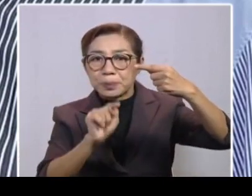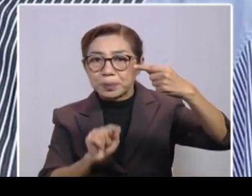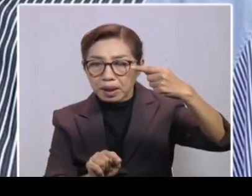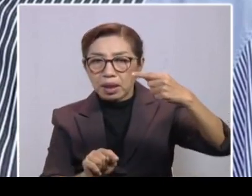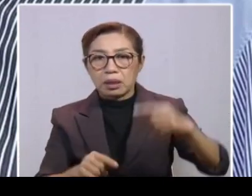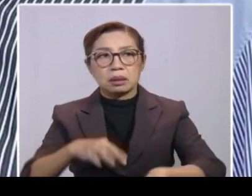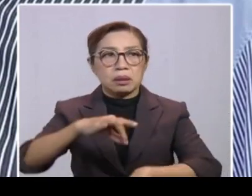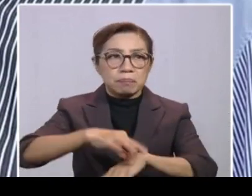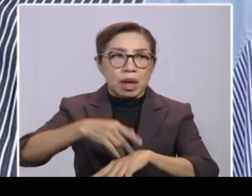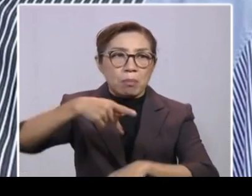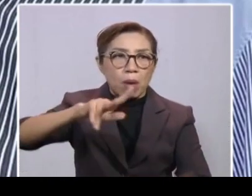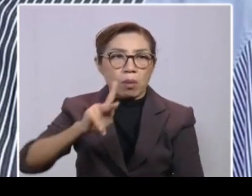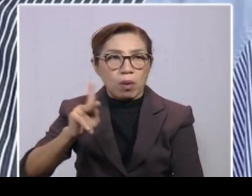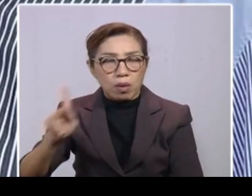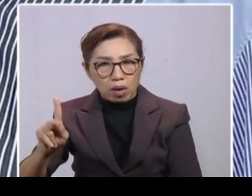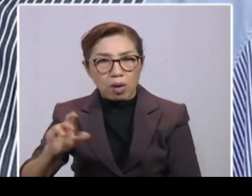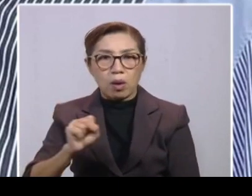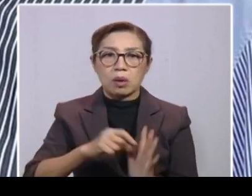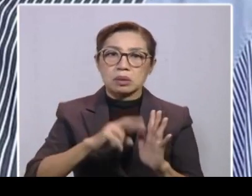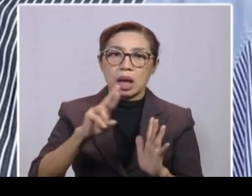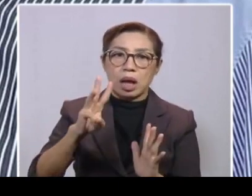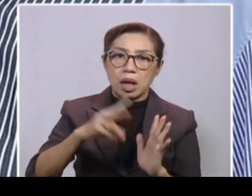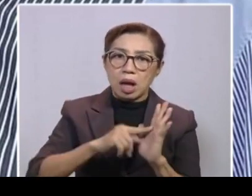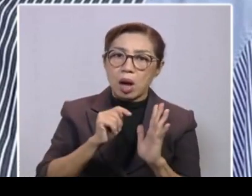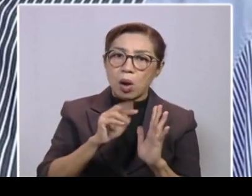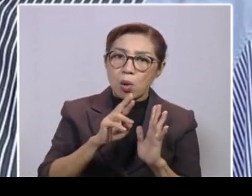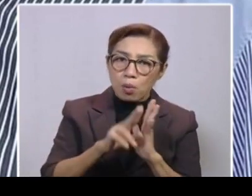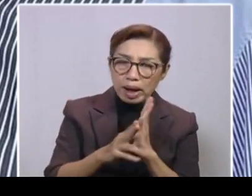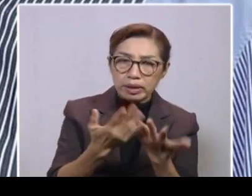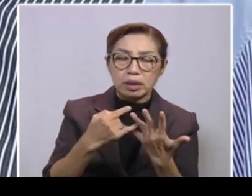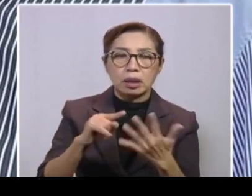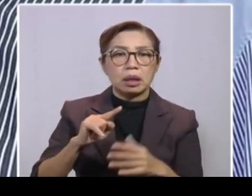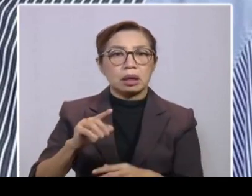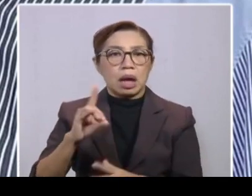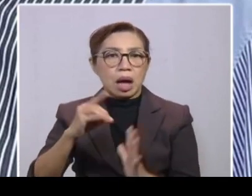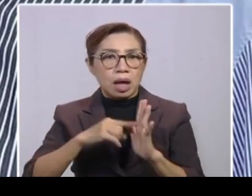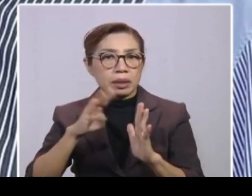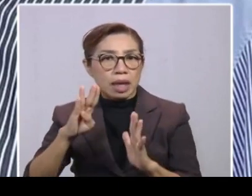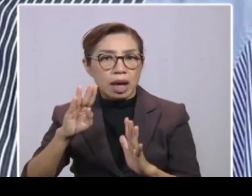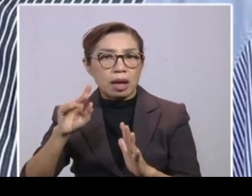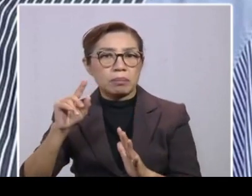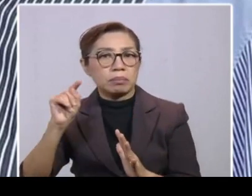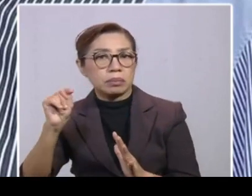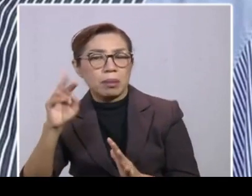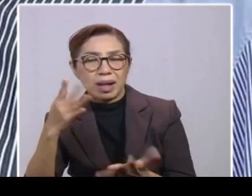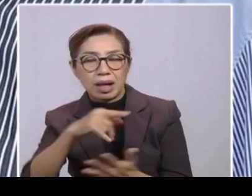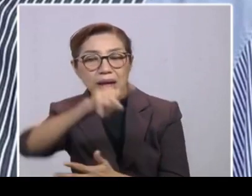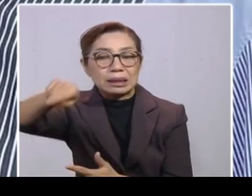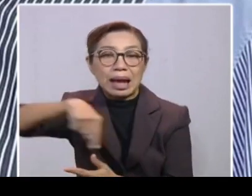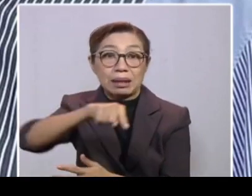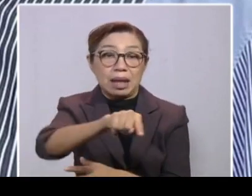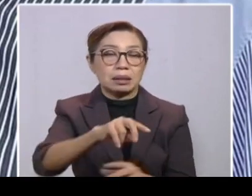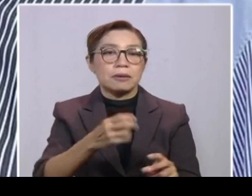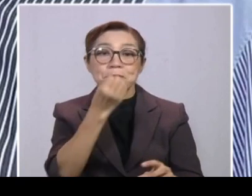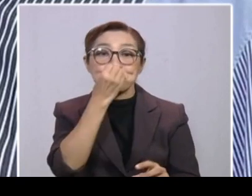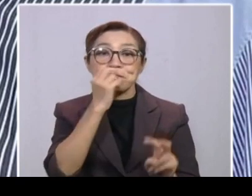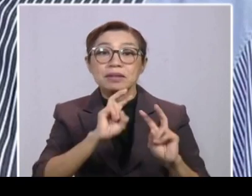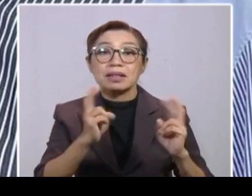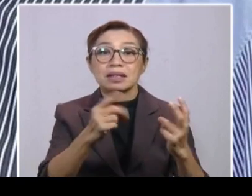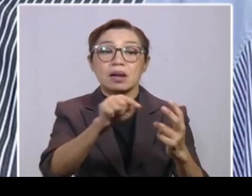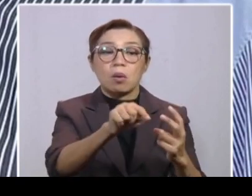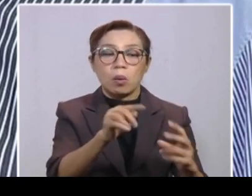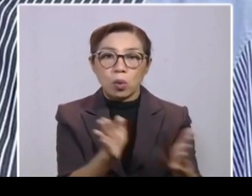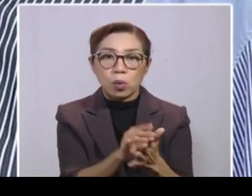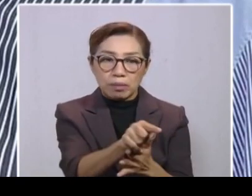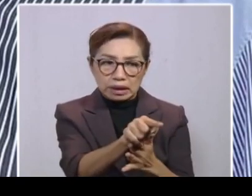ผู้กำกับสารวัตไปจนถึงดาบตำรวจนะครับที่อยู่ในที่เกิดเหตุก็อย่างที่บอกนะครับต้องการหาความเชื่อมโยงนะกับกล้องวง